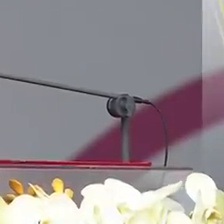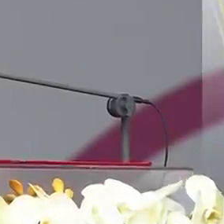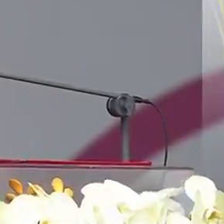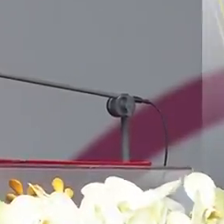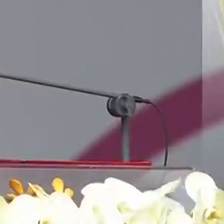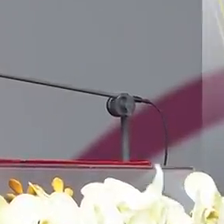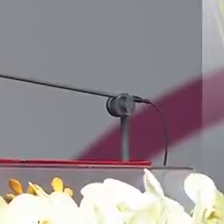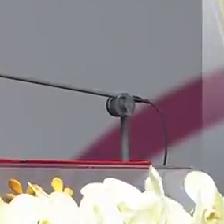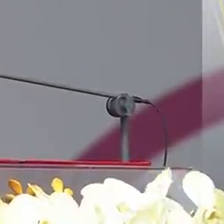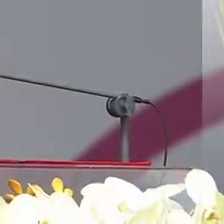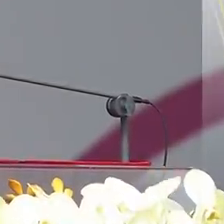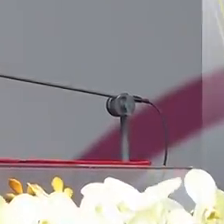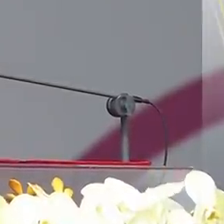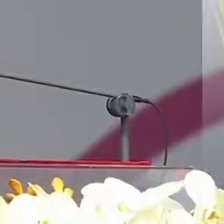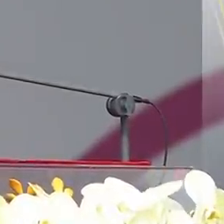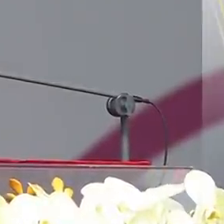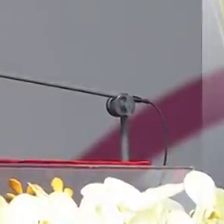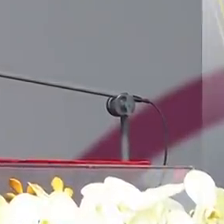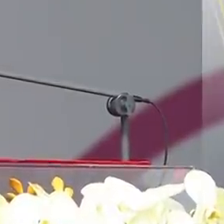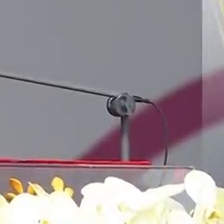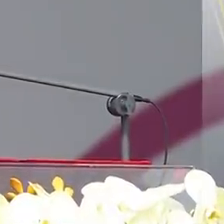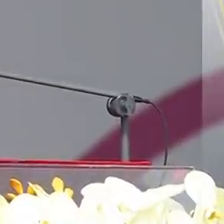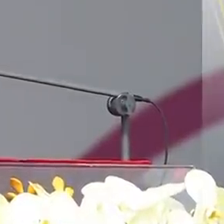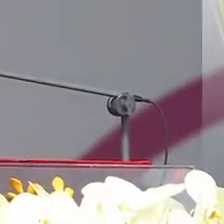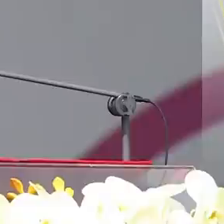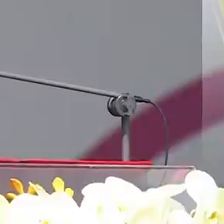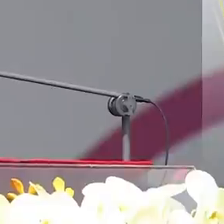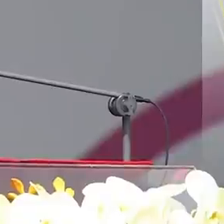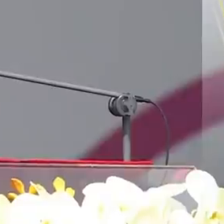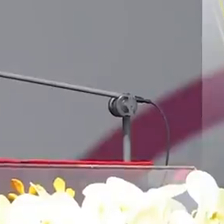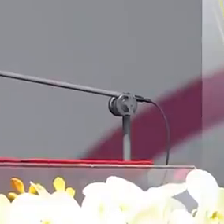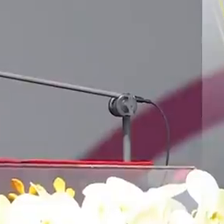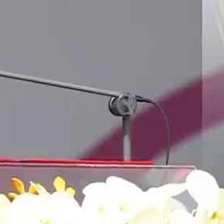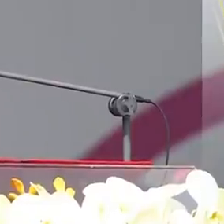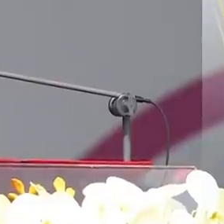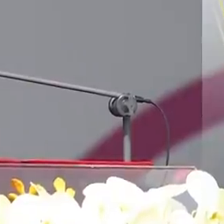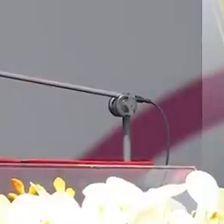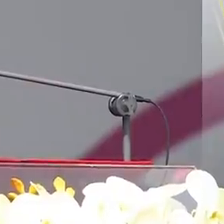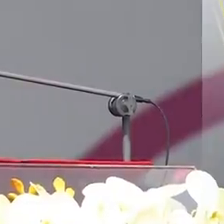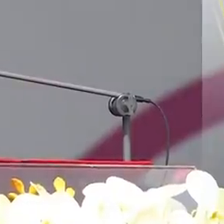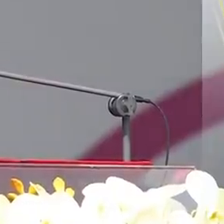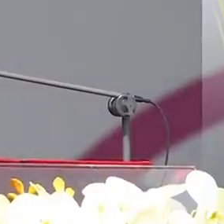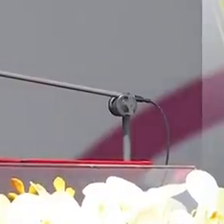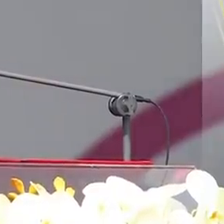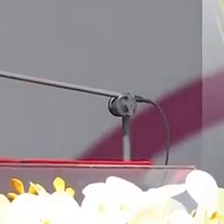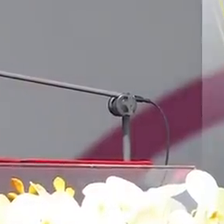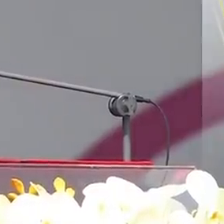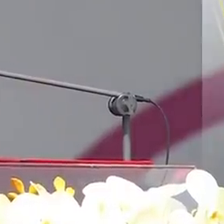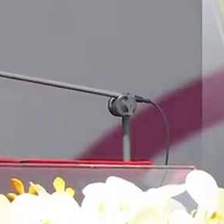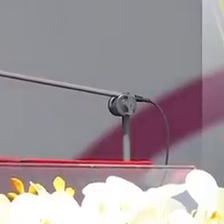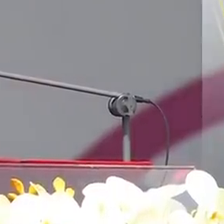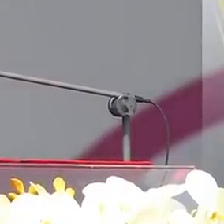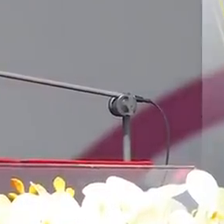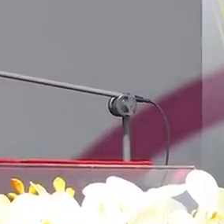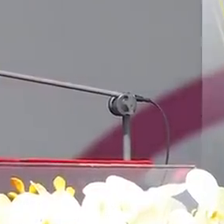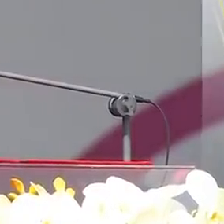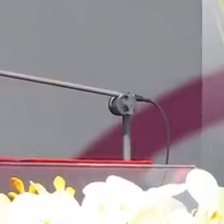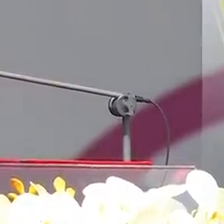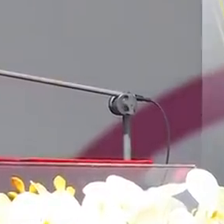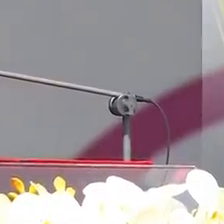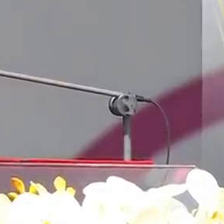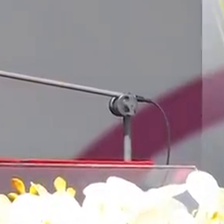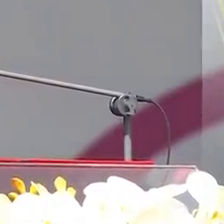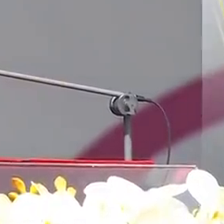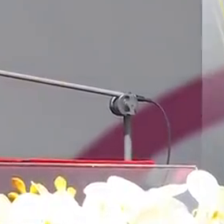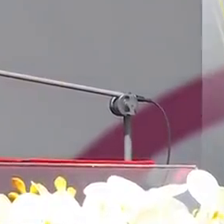间外交及侨务工作，提升台湾国际形象及能见度，贡